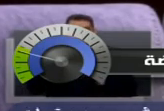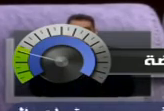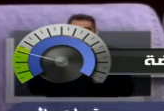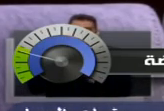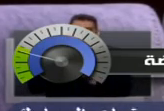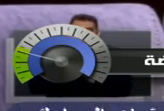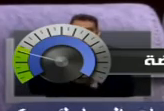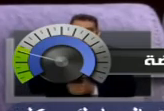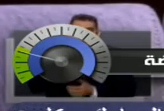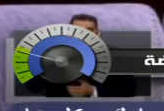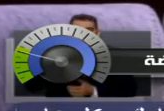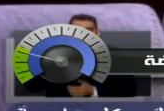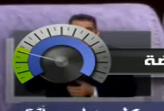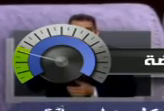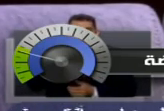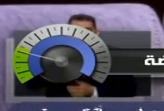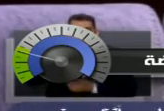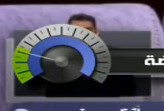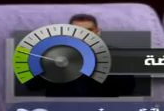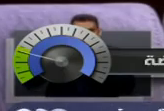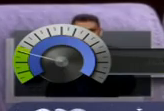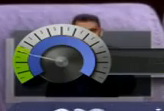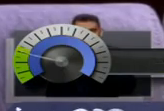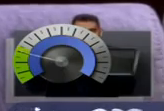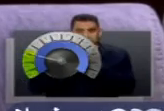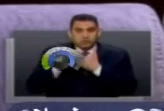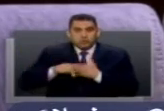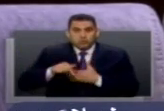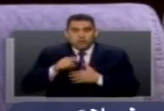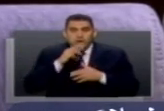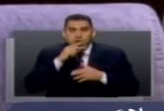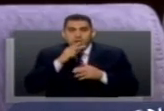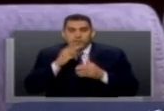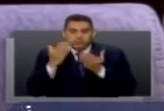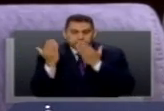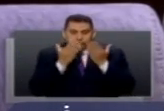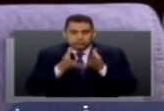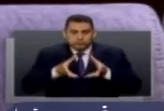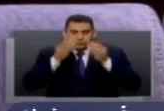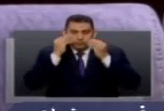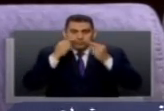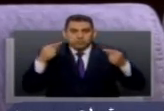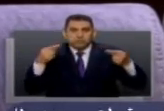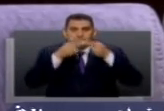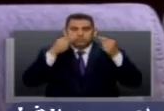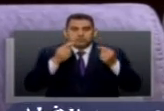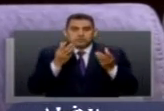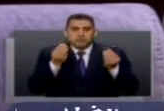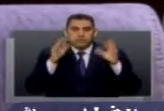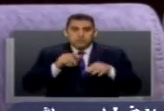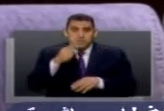حرقان اللي النهارده بيقدم مجموعه من القراءه الصادمه من المفاهيم الصادمه اللي لما تسمعها